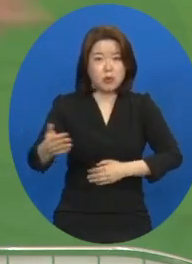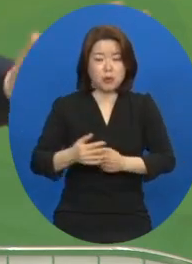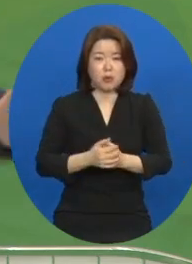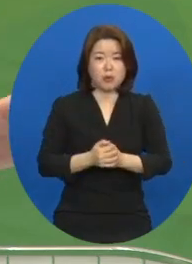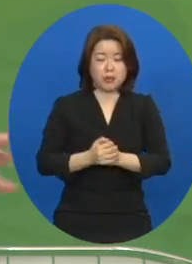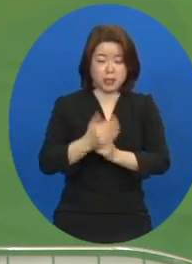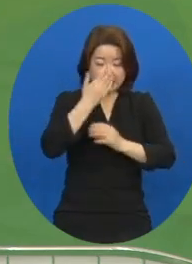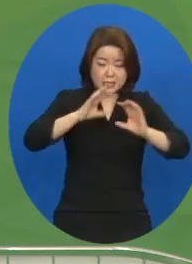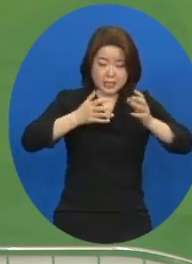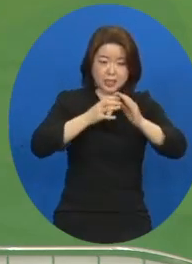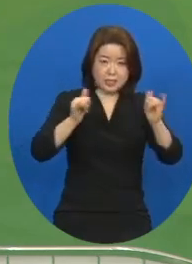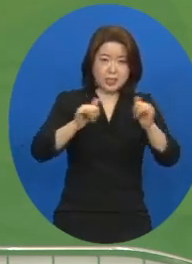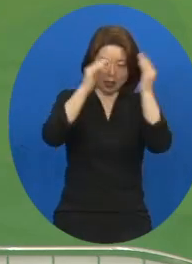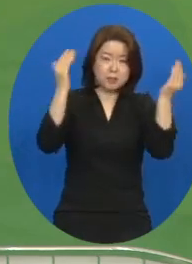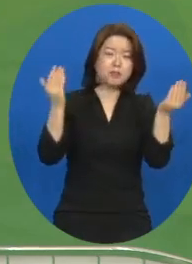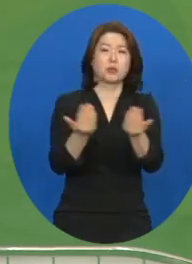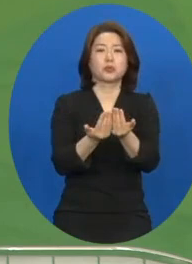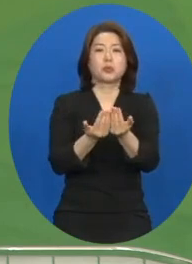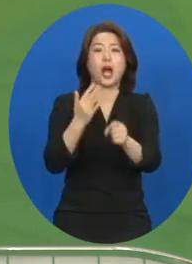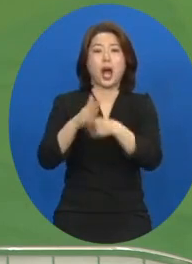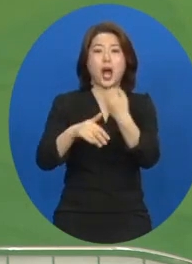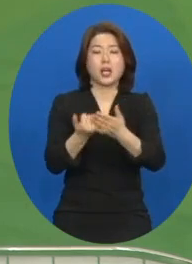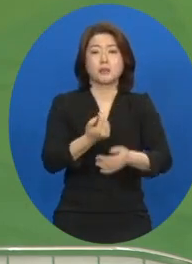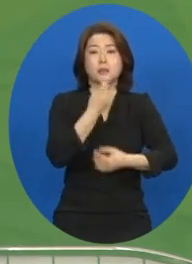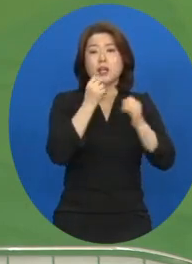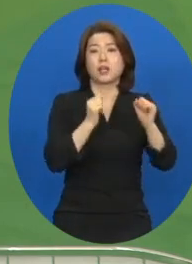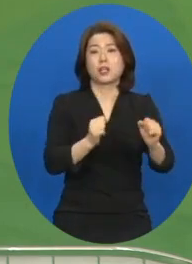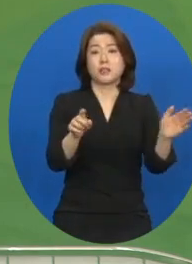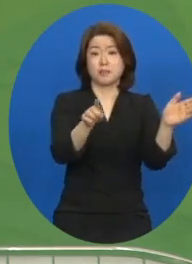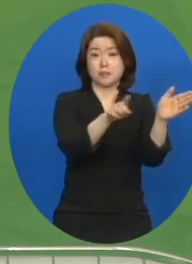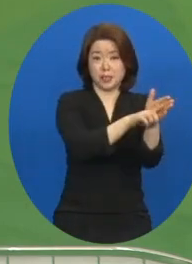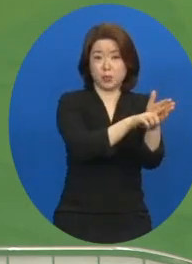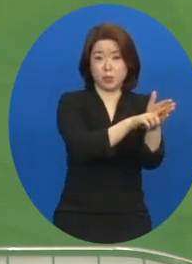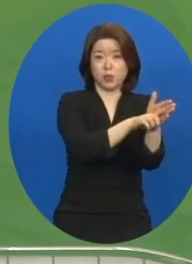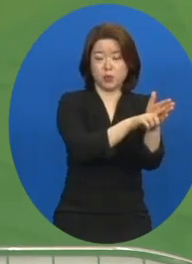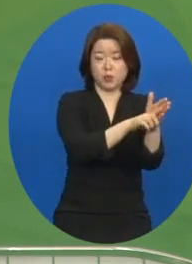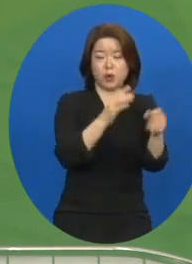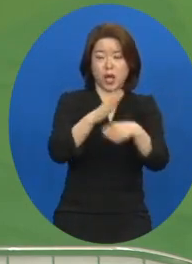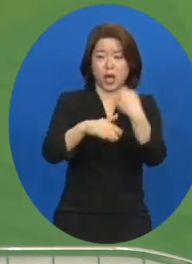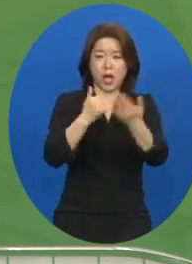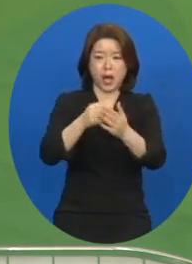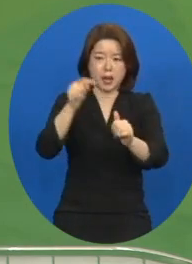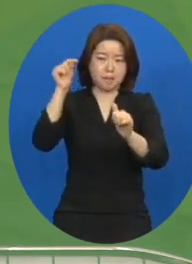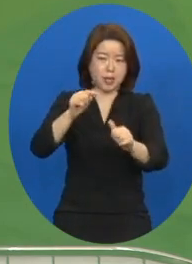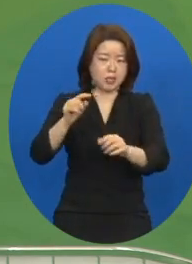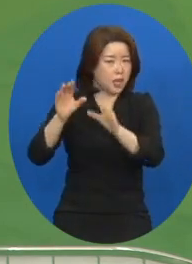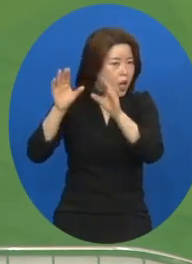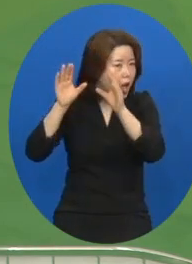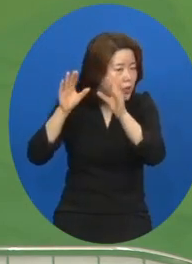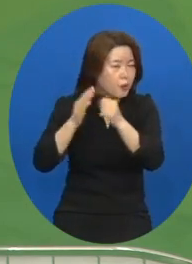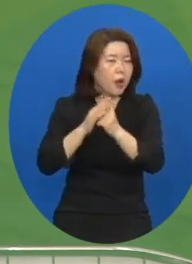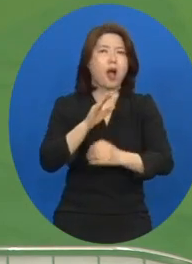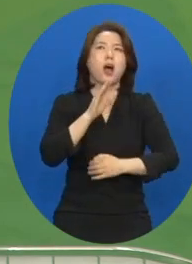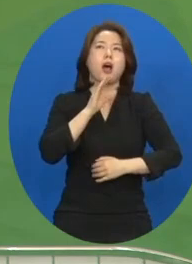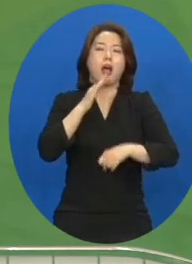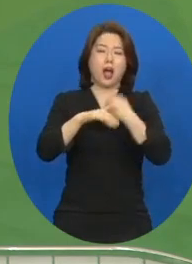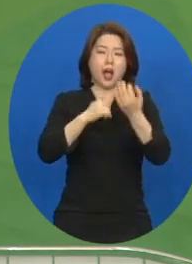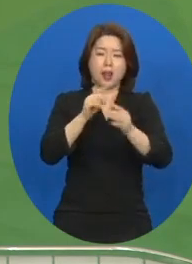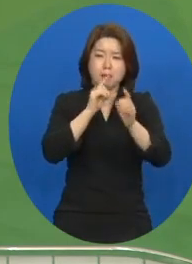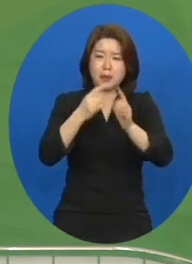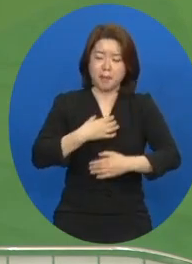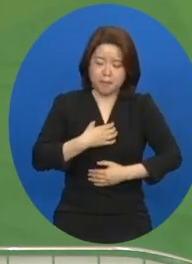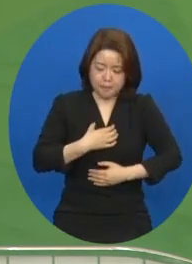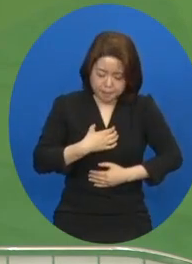백성들 전체가 다 하나님의 살아계심을 믿고 하나님의 명령에 귀를 기울이고 다 하나님의 말씀에